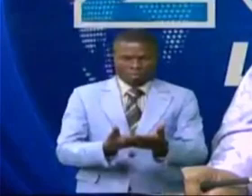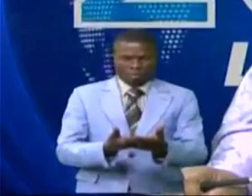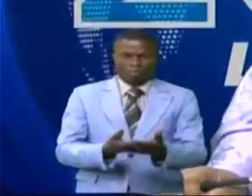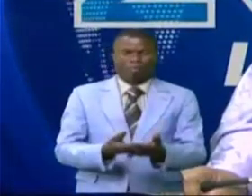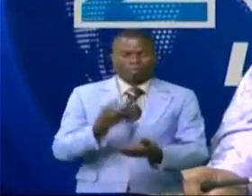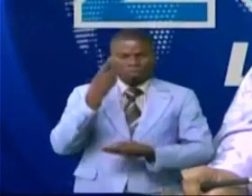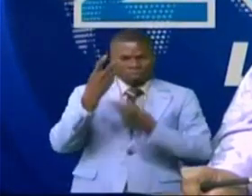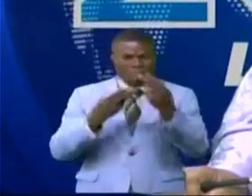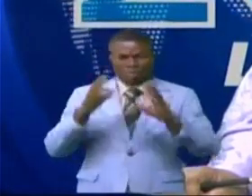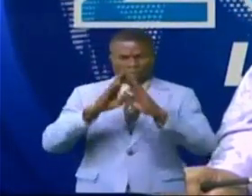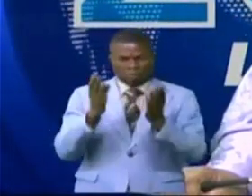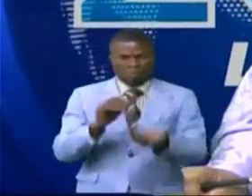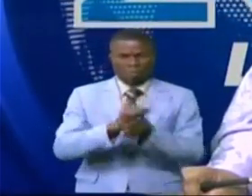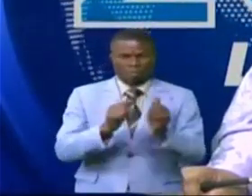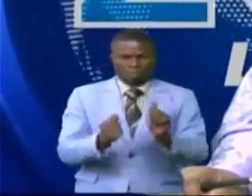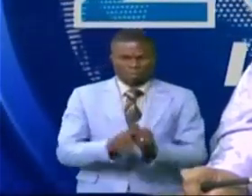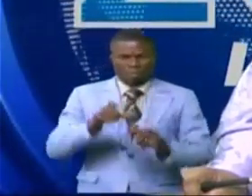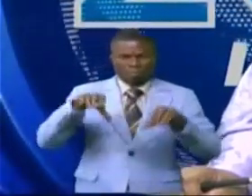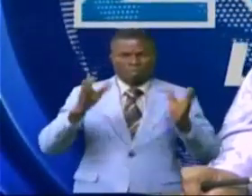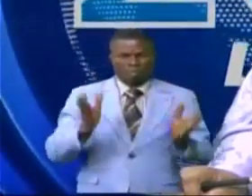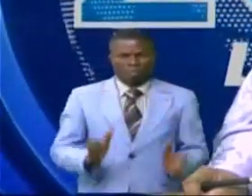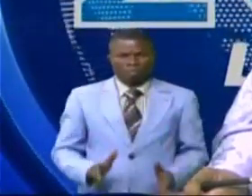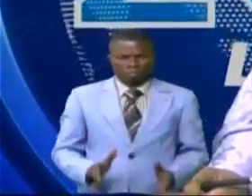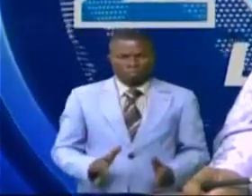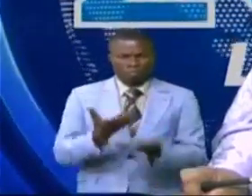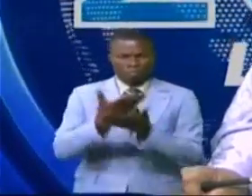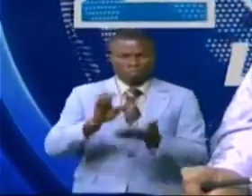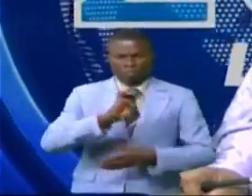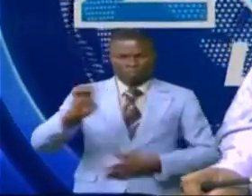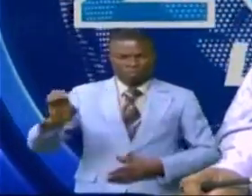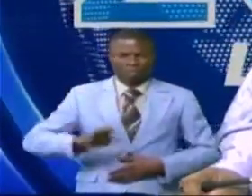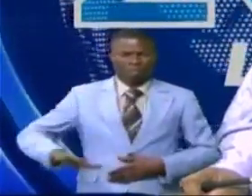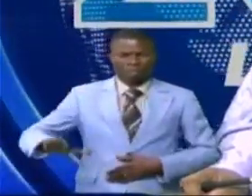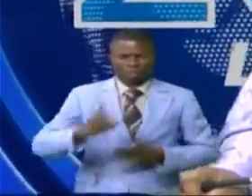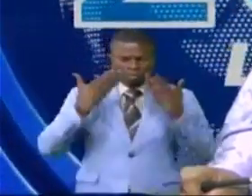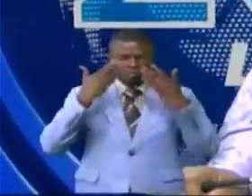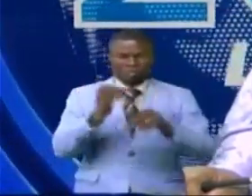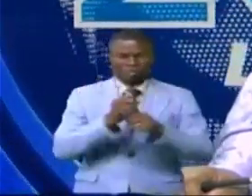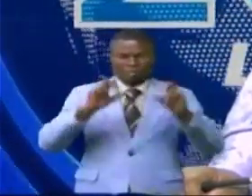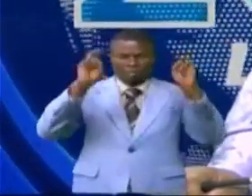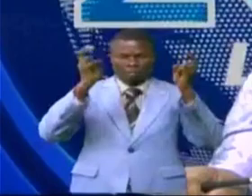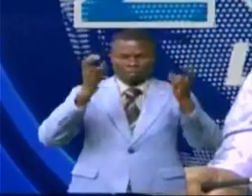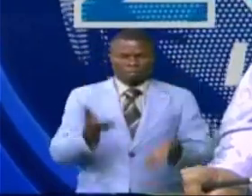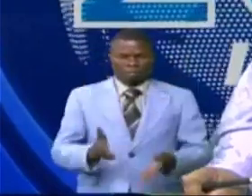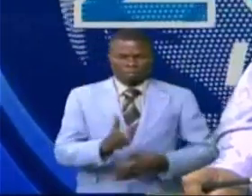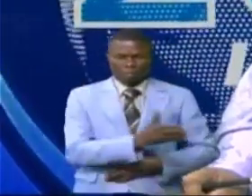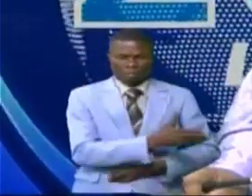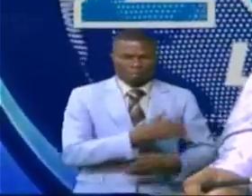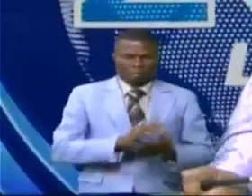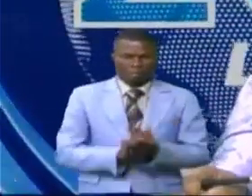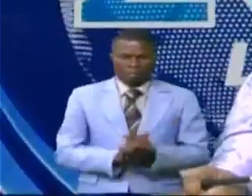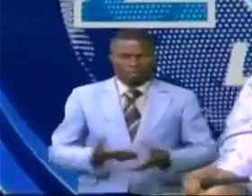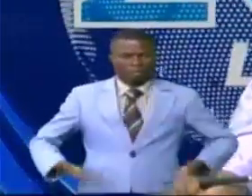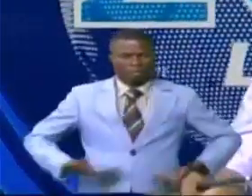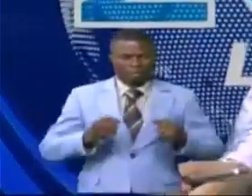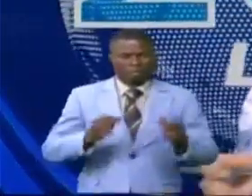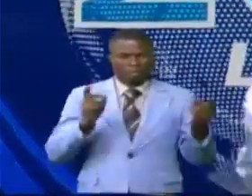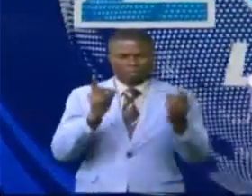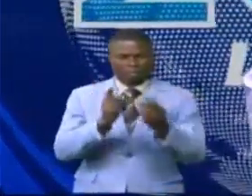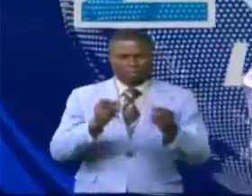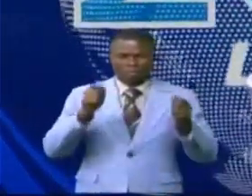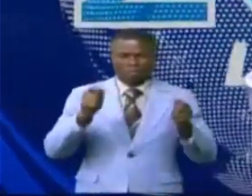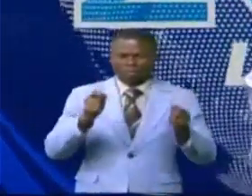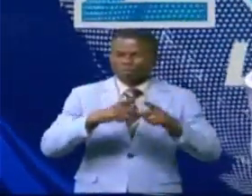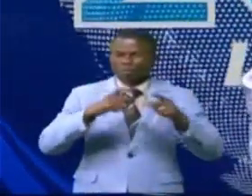revue toute l'armadan congolaise dans cette partie du pays. Voilà pour les titres. Très heureuse de vous retrouver à travers cette